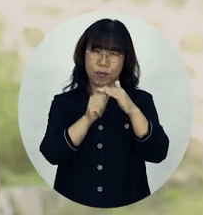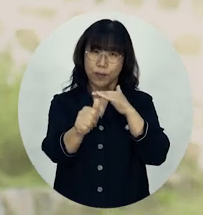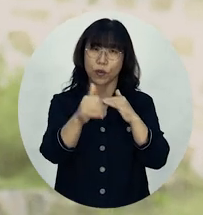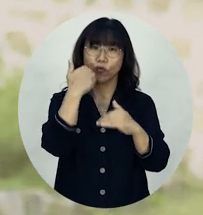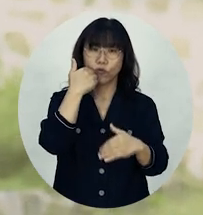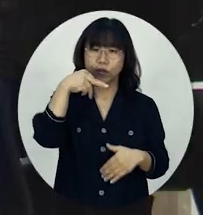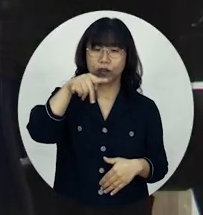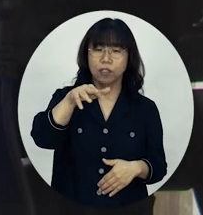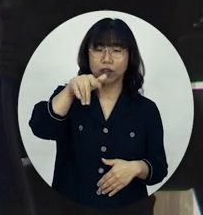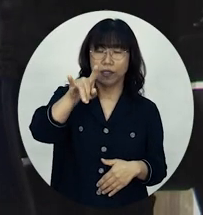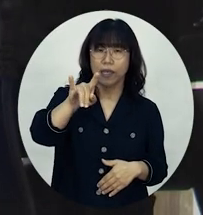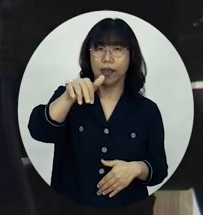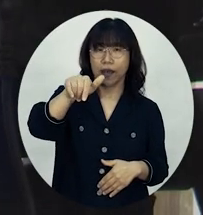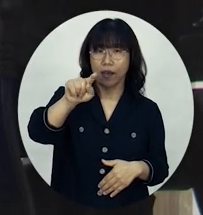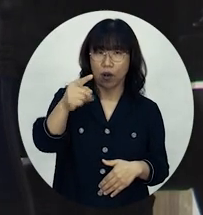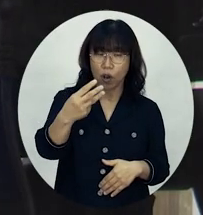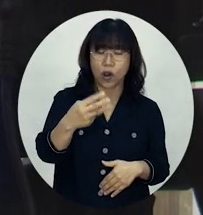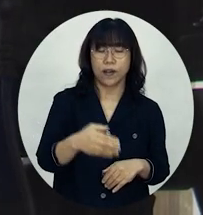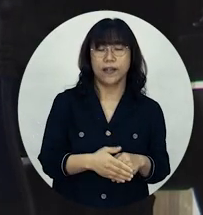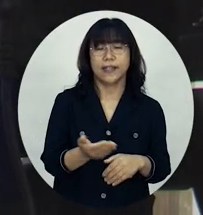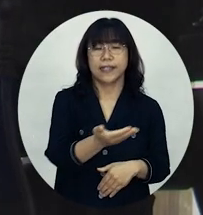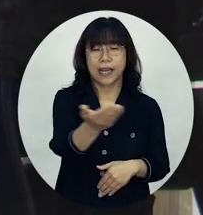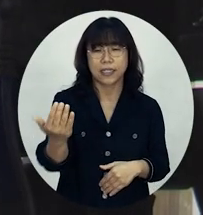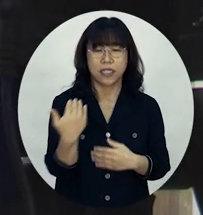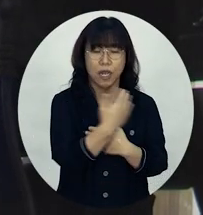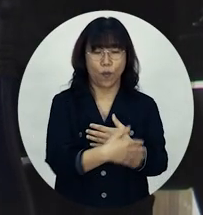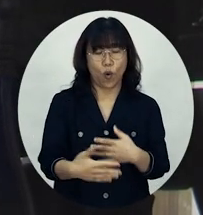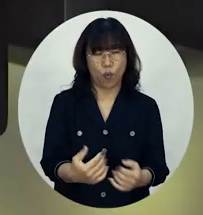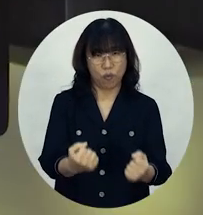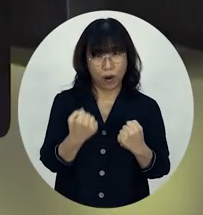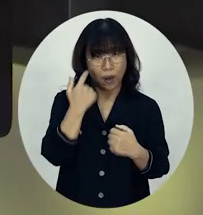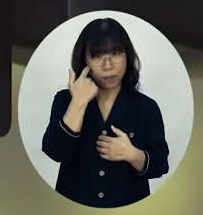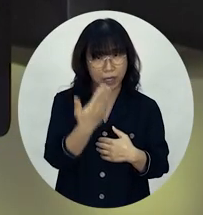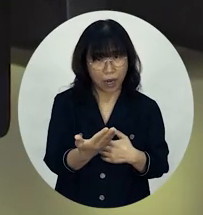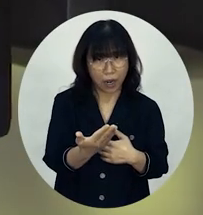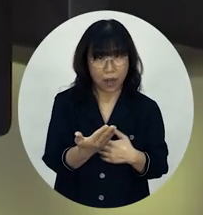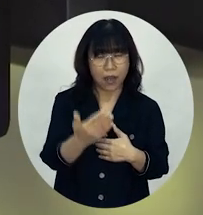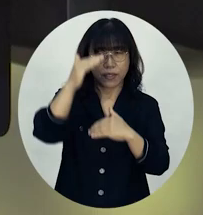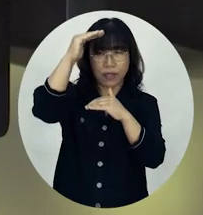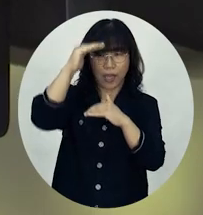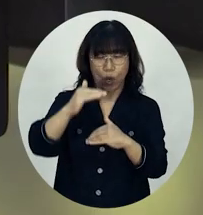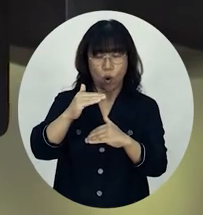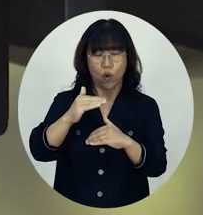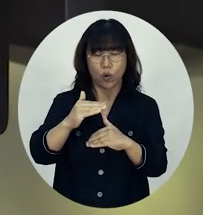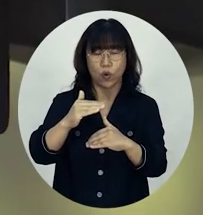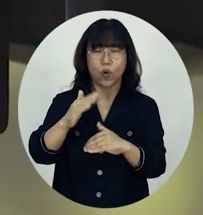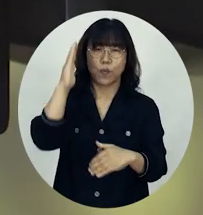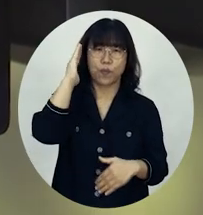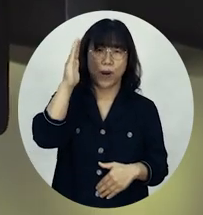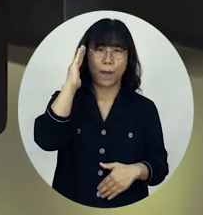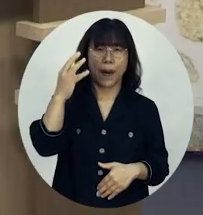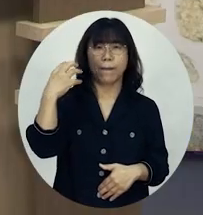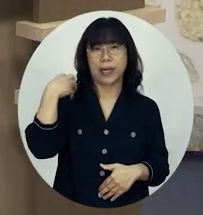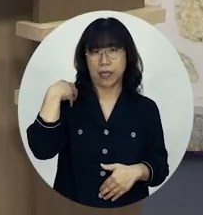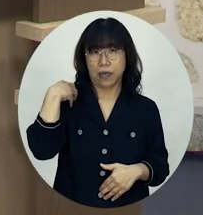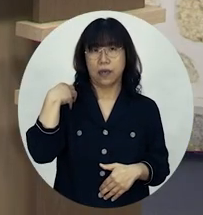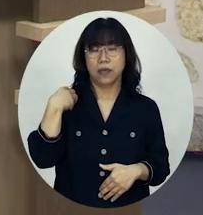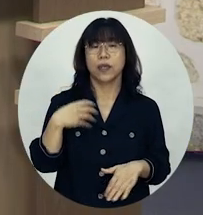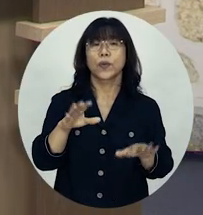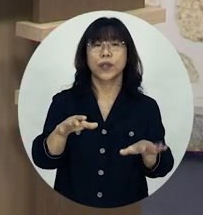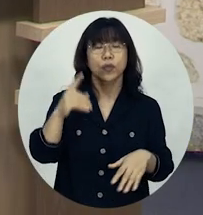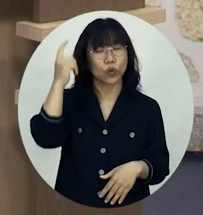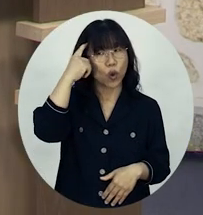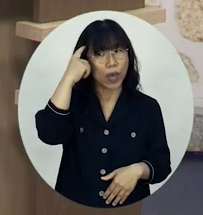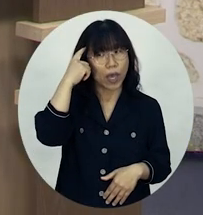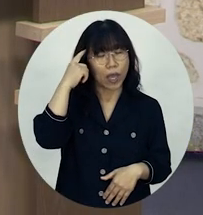명절 스트레스 당신의 몸은 안녕하십니까 를 주제로 강의를 펼칠 예정입니다 서재걸 박사는 이번